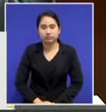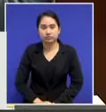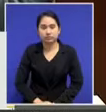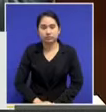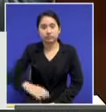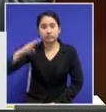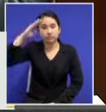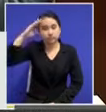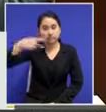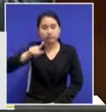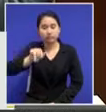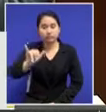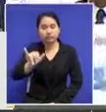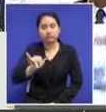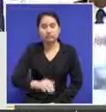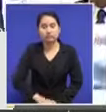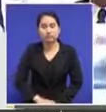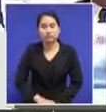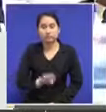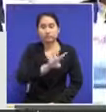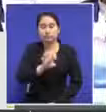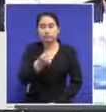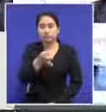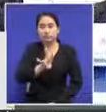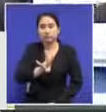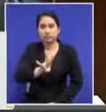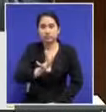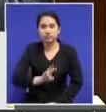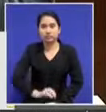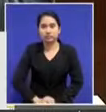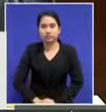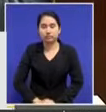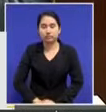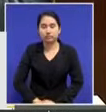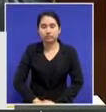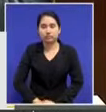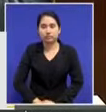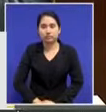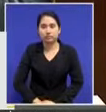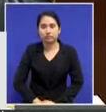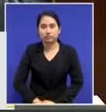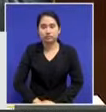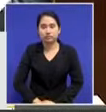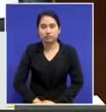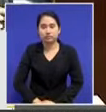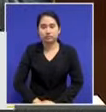พลเอกประยุทธ์จันทร์โอชาครับ 417นายมนูลศิวาภิรมรั